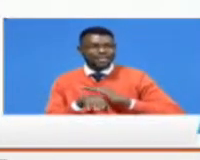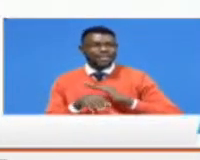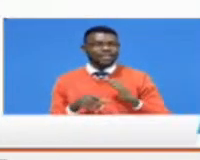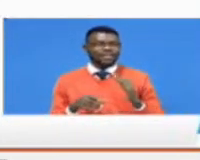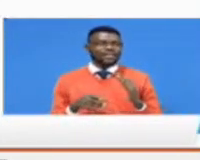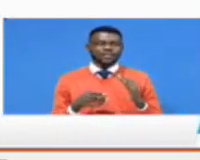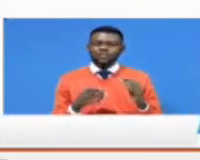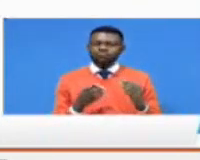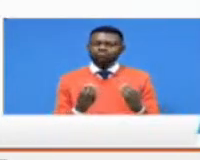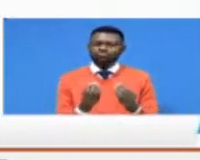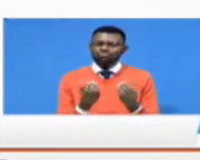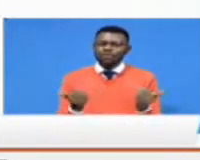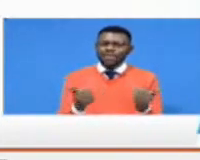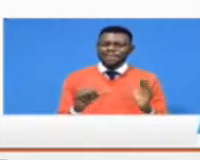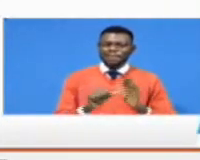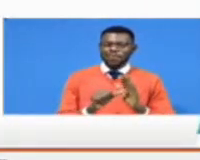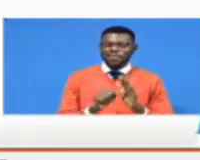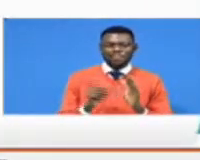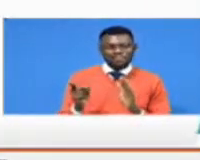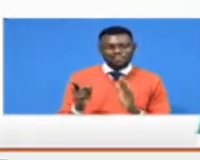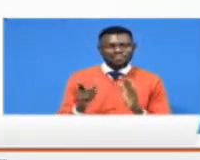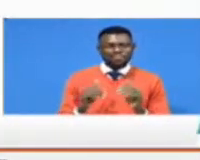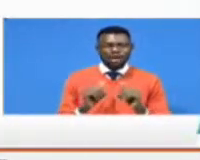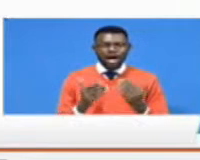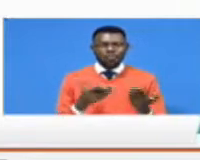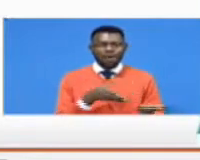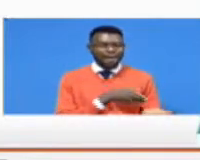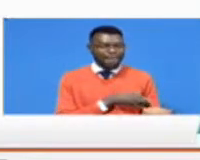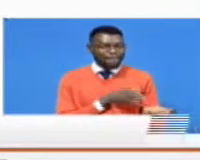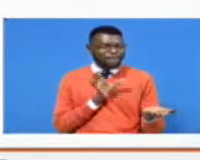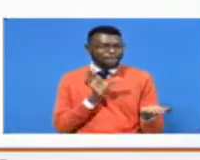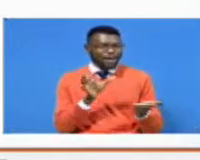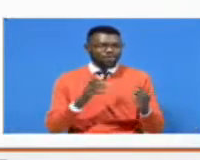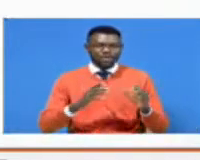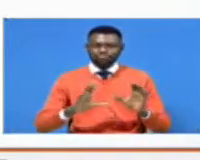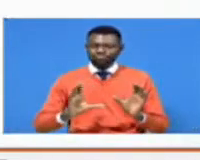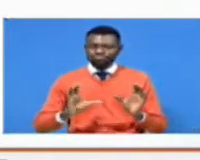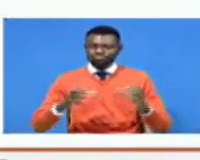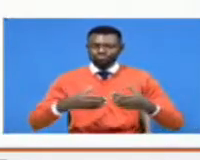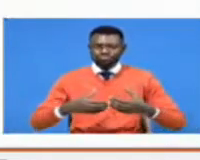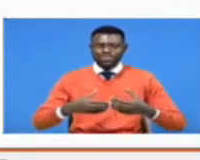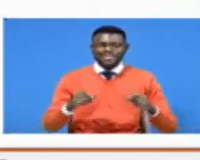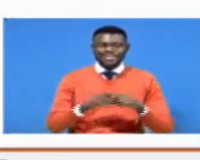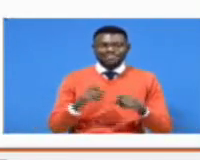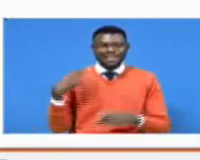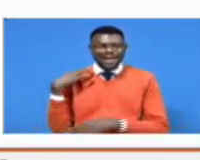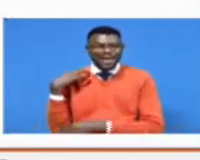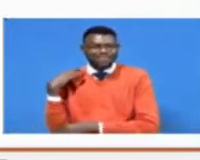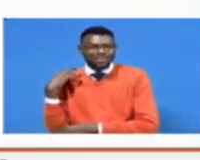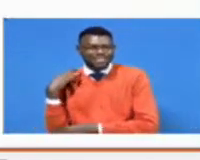To address the skill gap will empower community health workers and volunteers